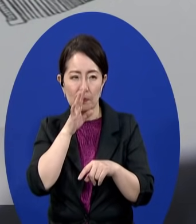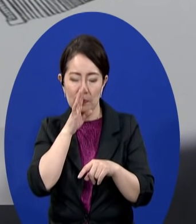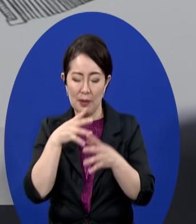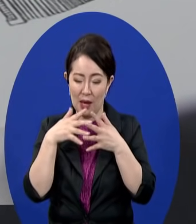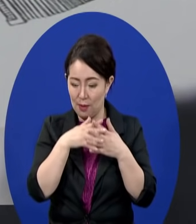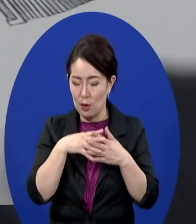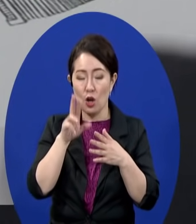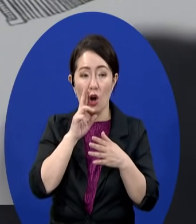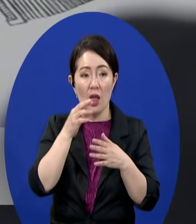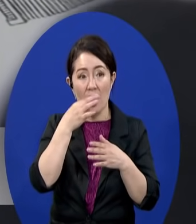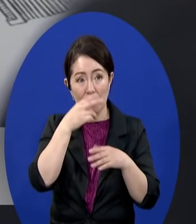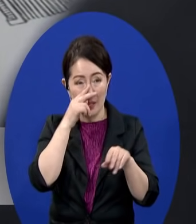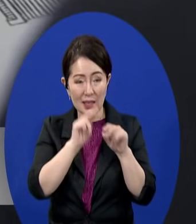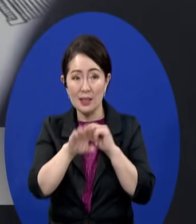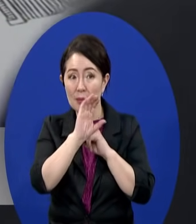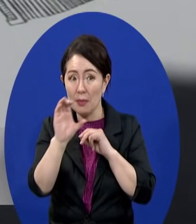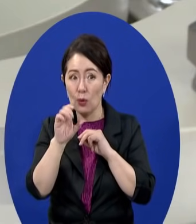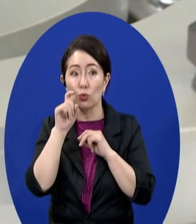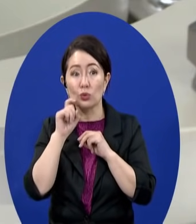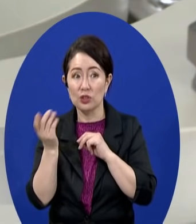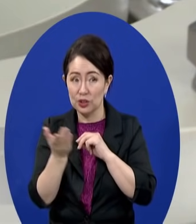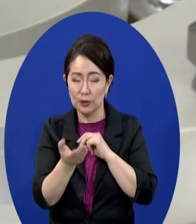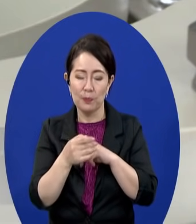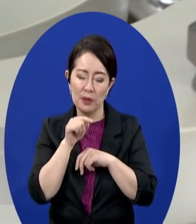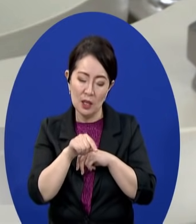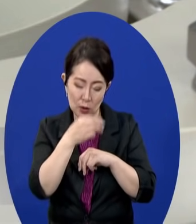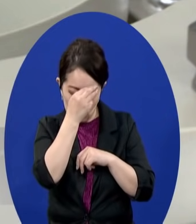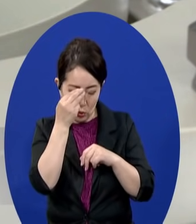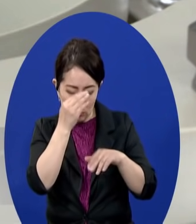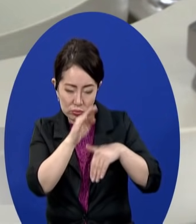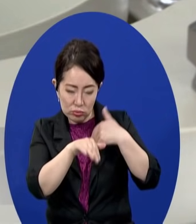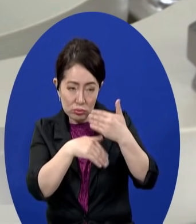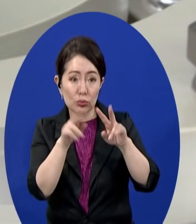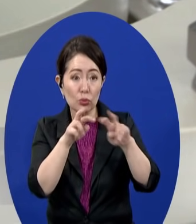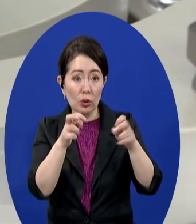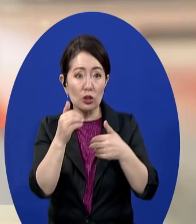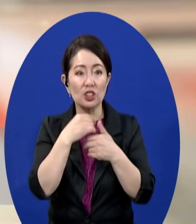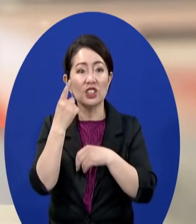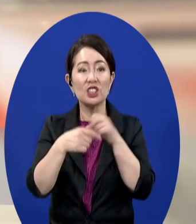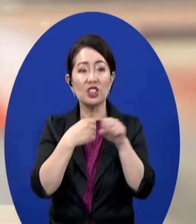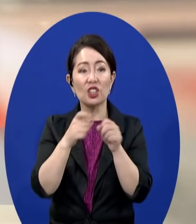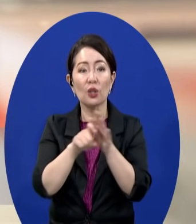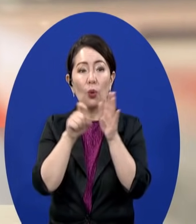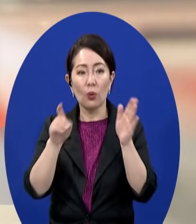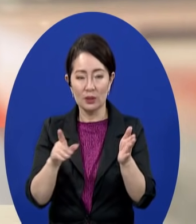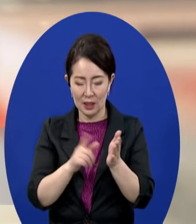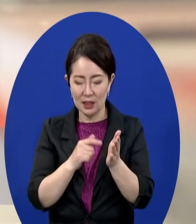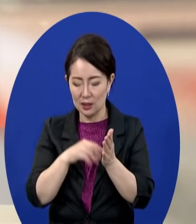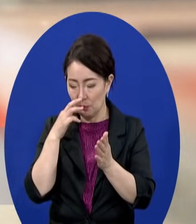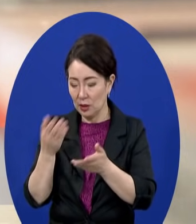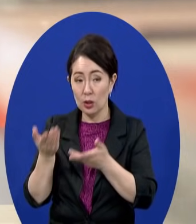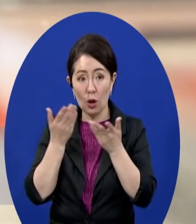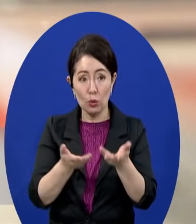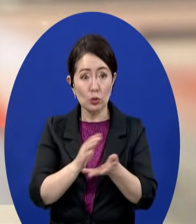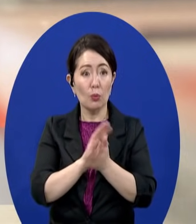нэгдсэн улсын хүнс эмийн хяналтын байгууллагаас хүссэн байна. Энэхүү туршилт судалгаанд ойролцоогоор нэг жилийн хугацаа шаарддагна гэж мэдээлж байгаа юм.